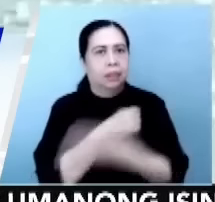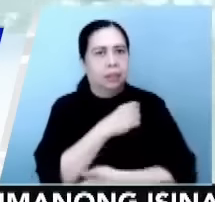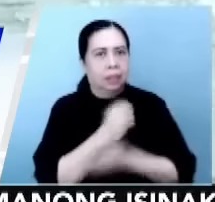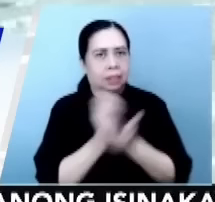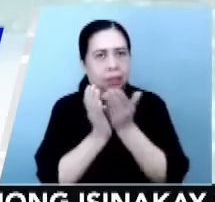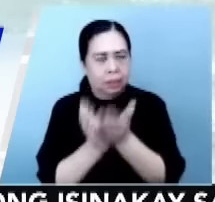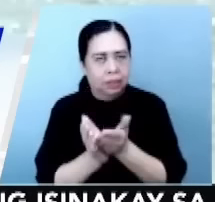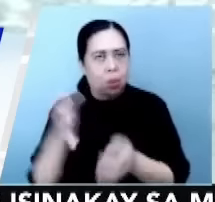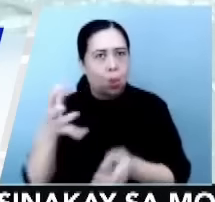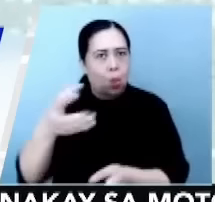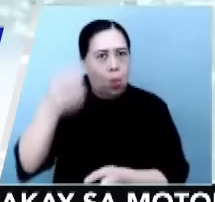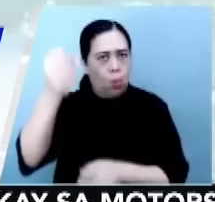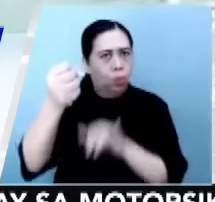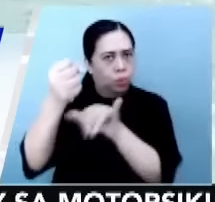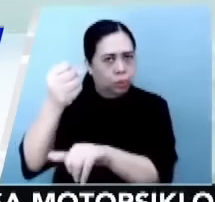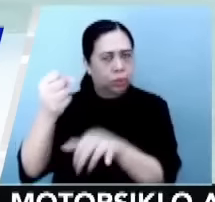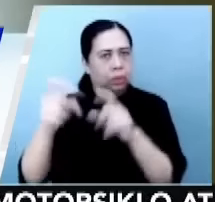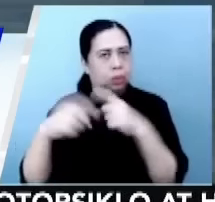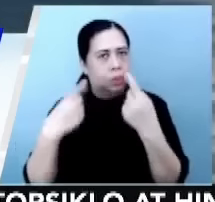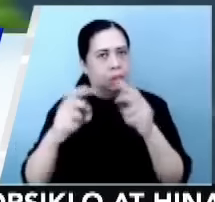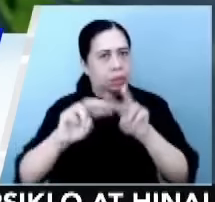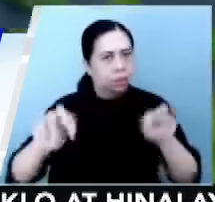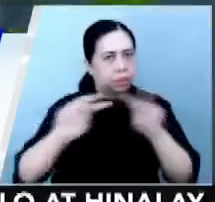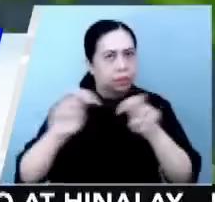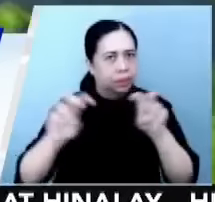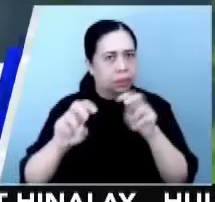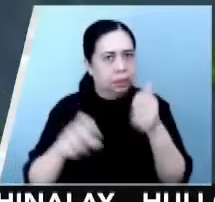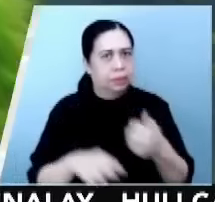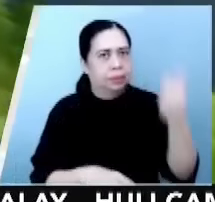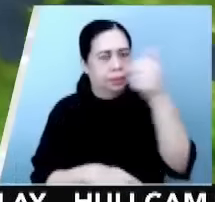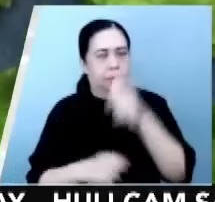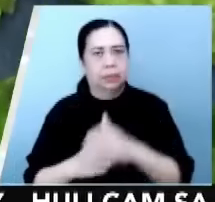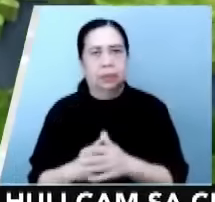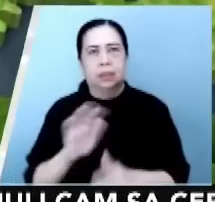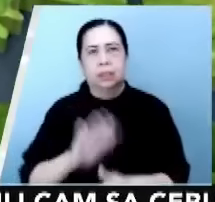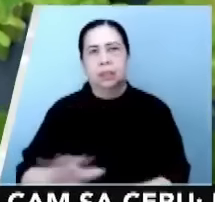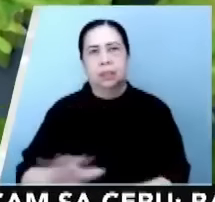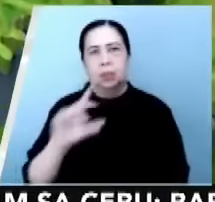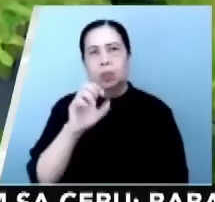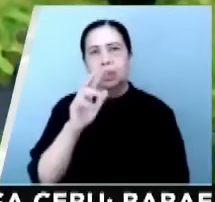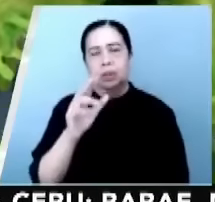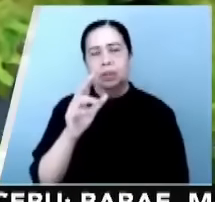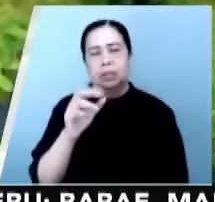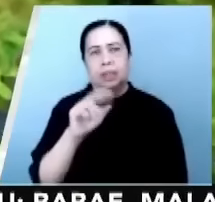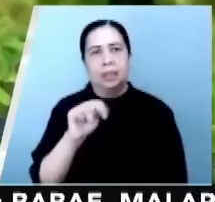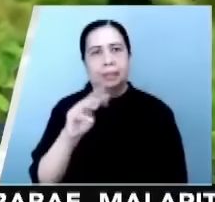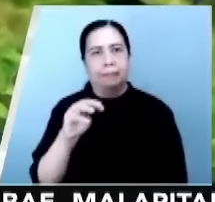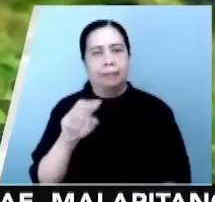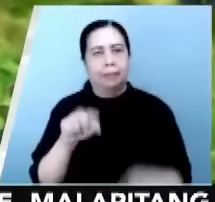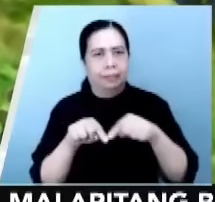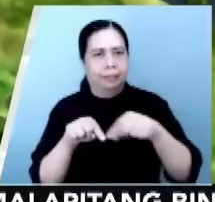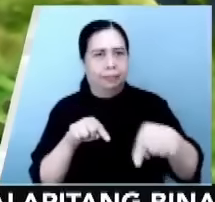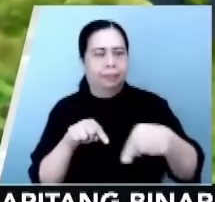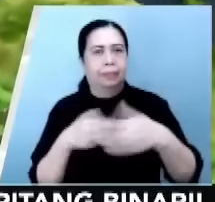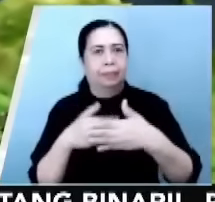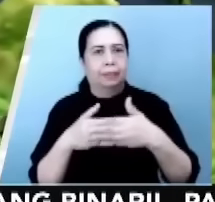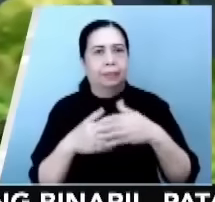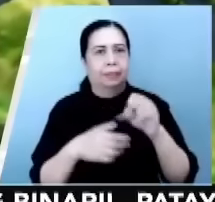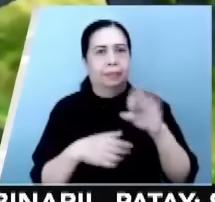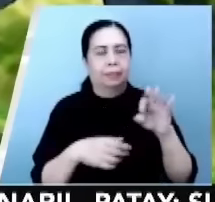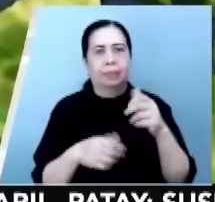barko habang nag-iimbestiga ang autoridad Tinatayang 130 nautical Miles Ang distansya ng San Felipe sa baho de Masinloc o